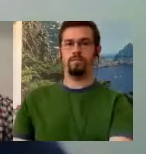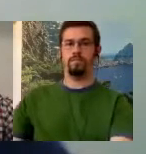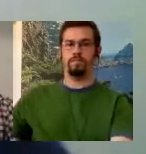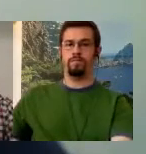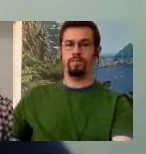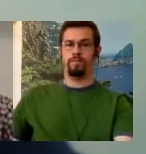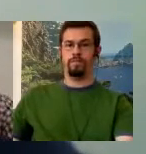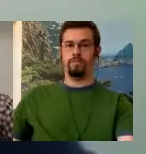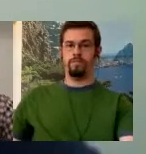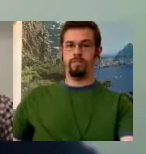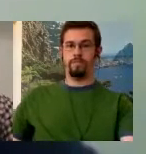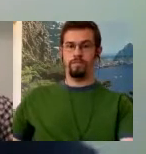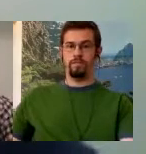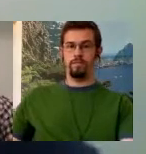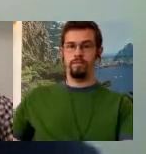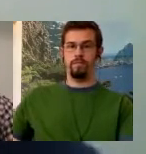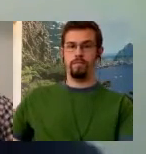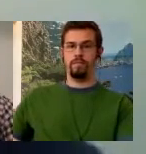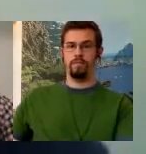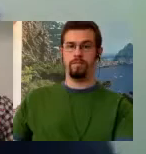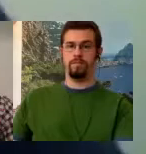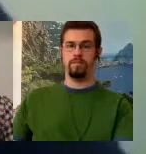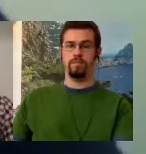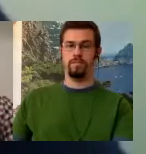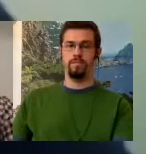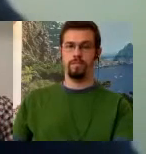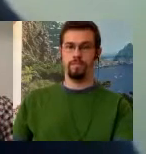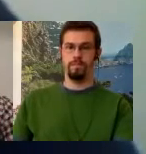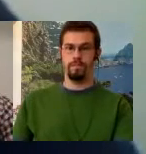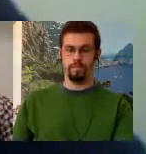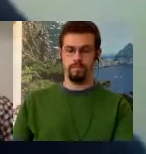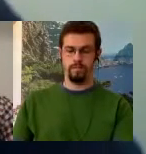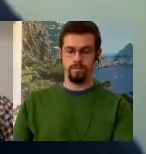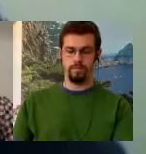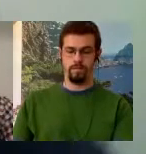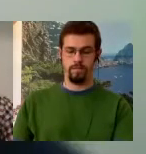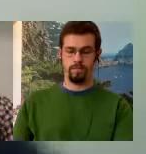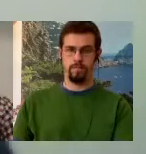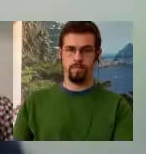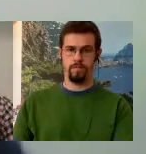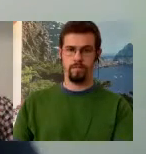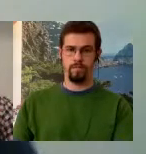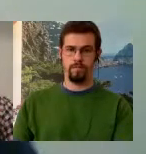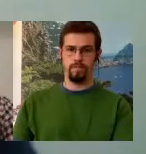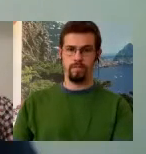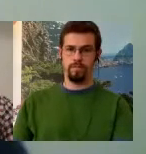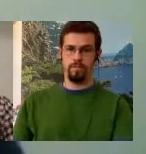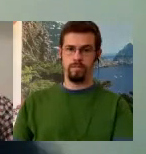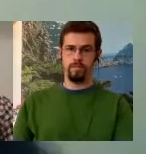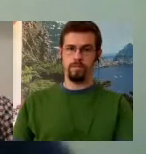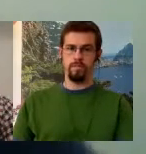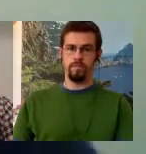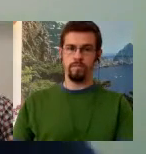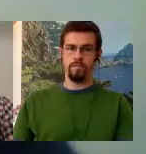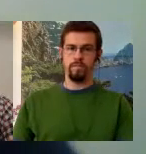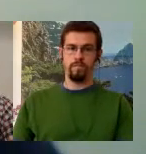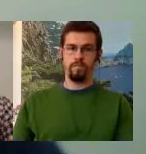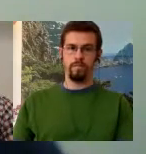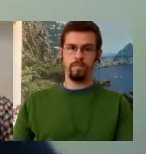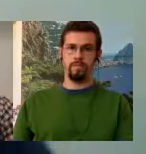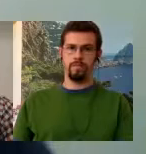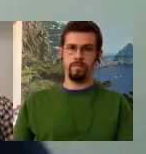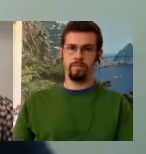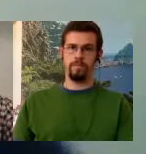الطريقة لو تكون هذه الطريقة موجودة في تونس وتكون جميع كتبهم